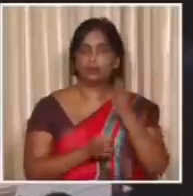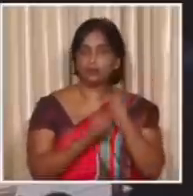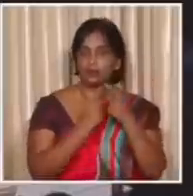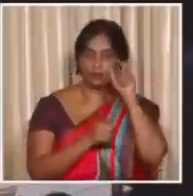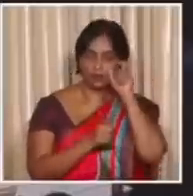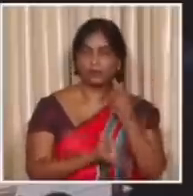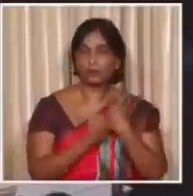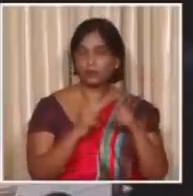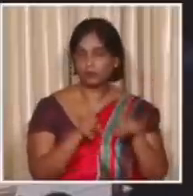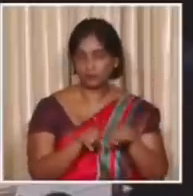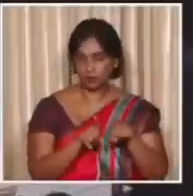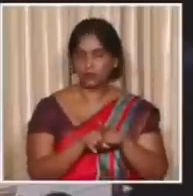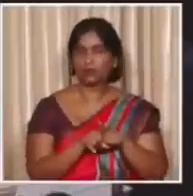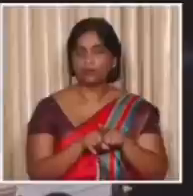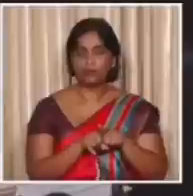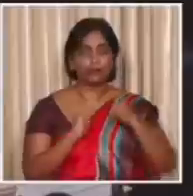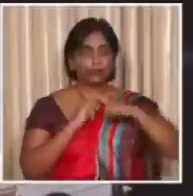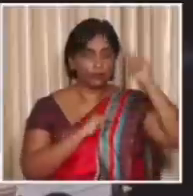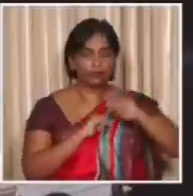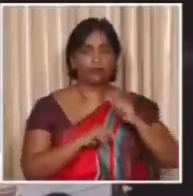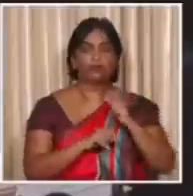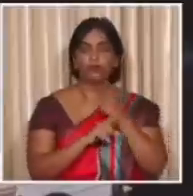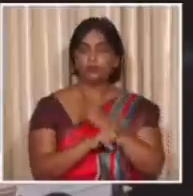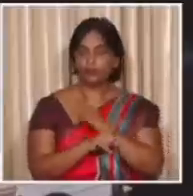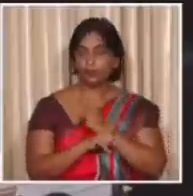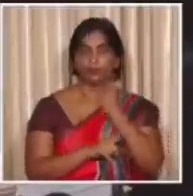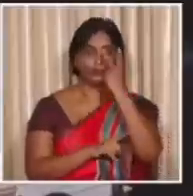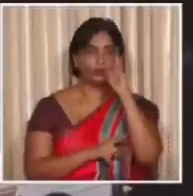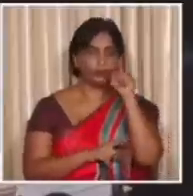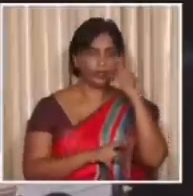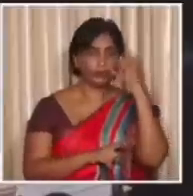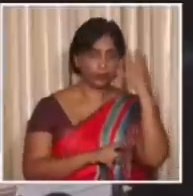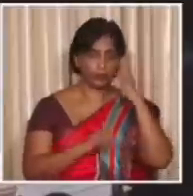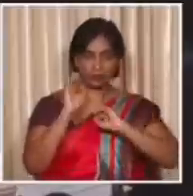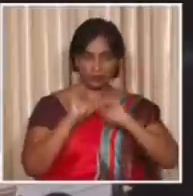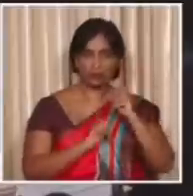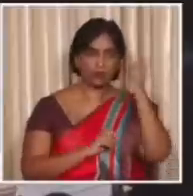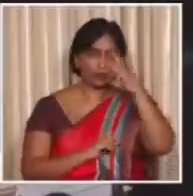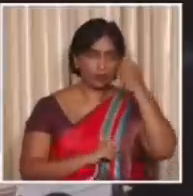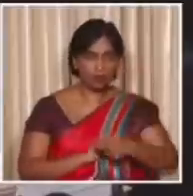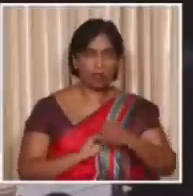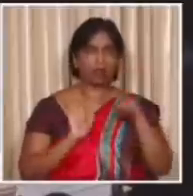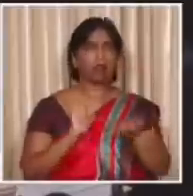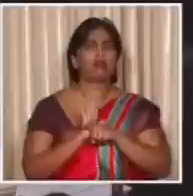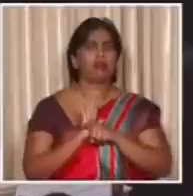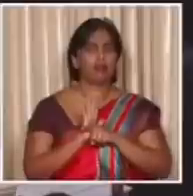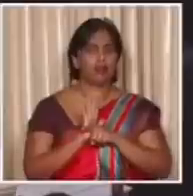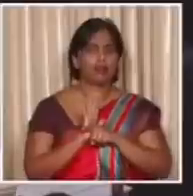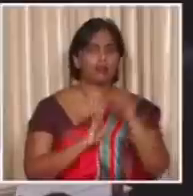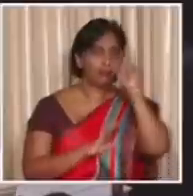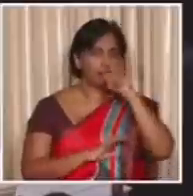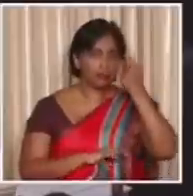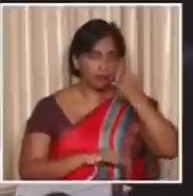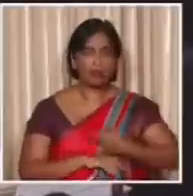තිබෙනේ සමීක්ෂණයේ අනුව විශ්වවිද්‍යාල ආචාර්යවරුන් 2.4%ක වැටුප ඍණ ඒ කියන්නේ මාසෙ